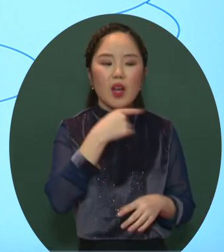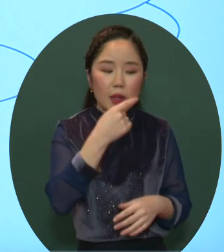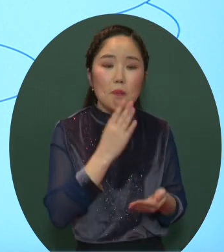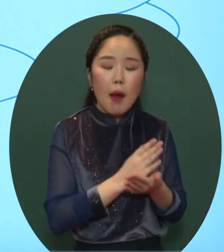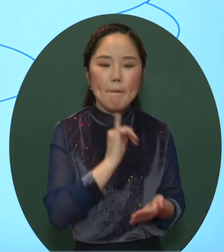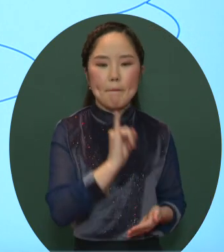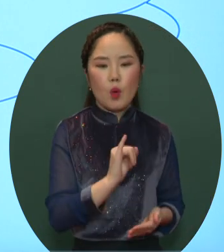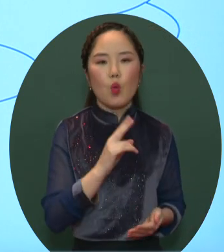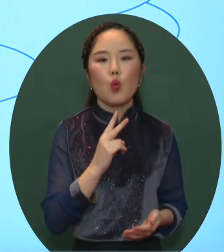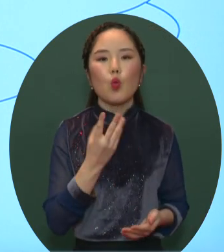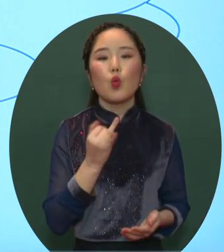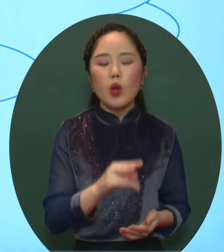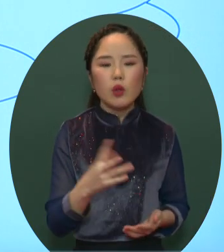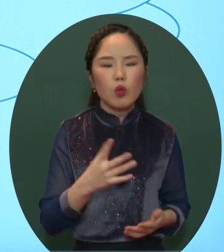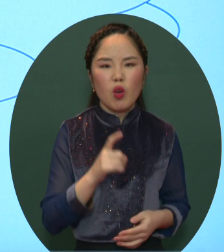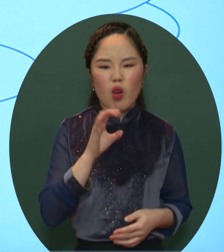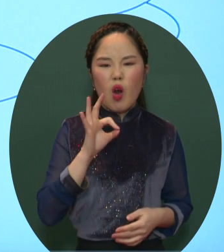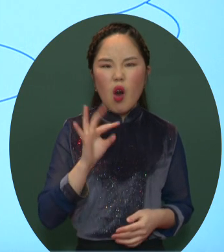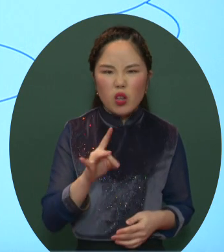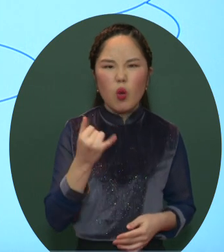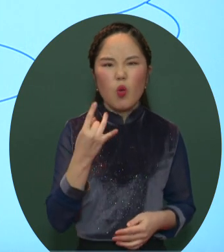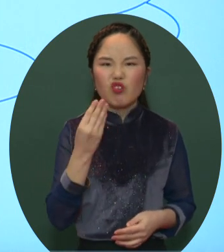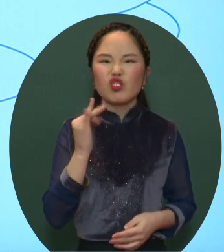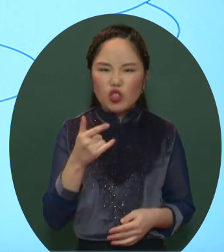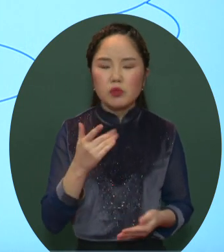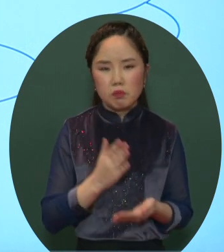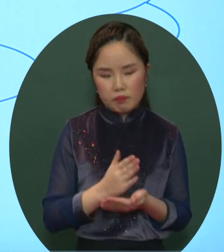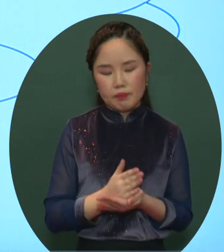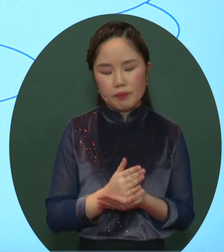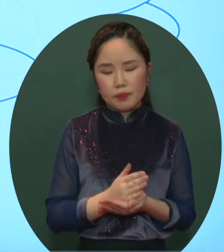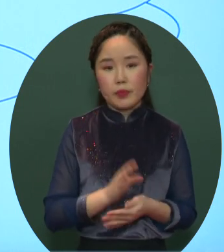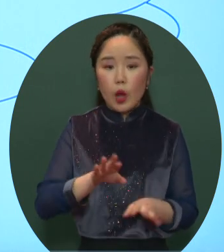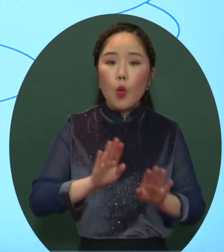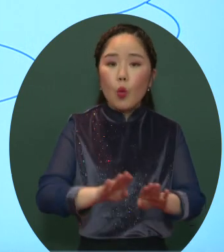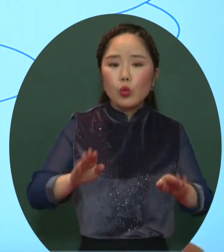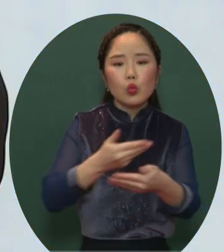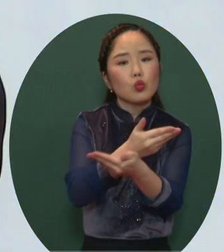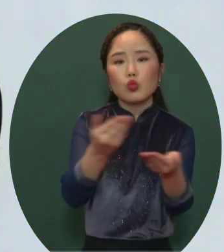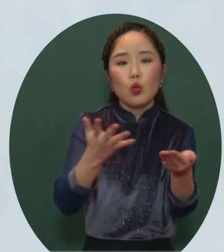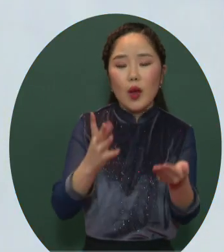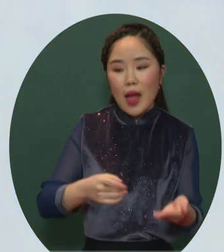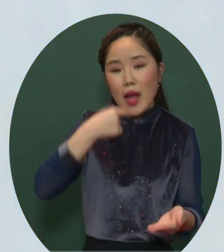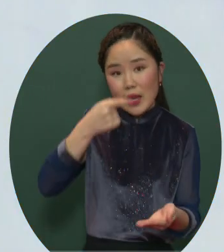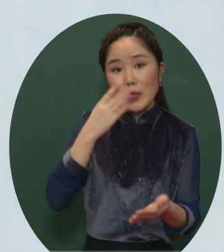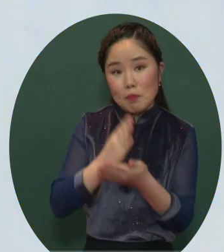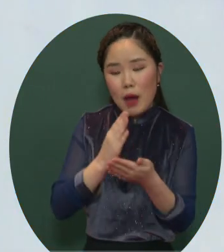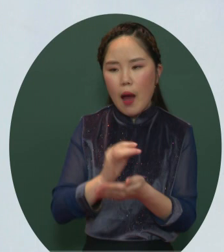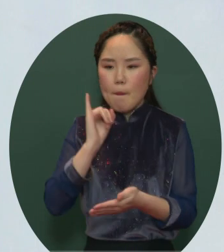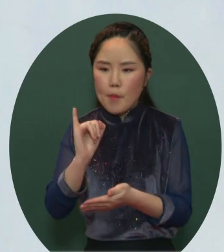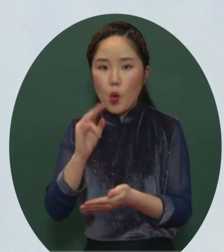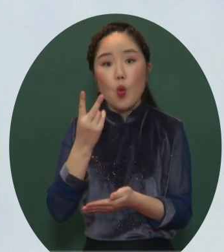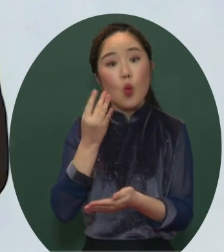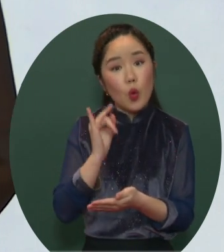муу үйл буюу хор уршиг юм байна шүү. Тэгэхээр хүүхдүүд та бүхэн хилээр үйлдэх муу үйл